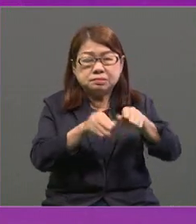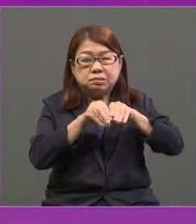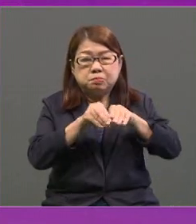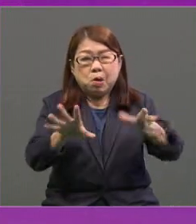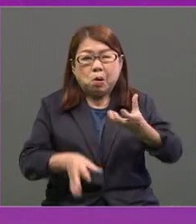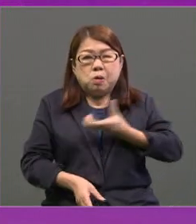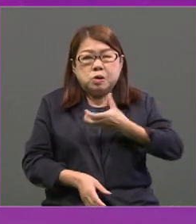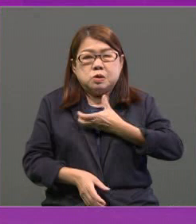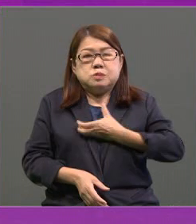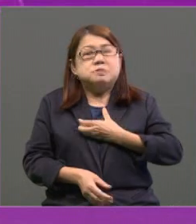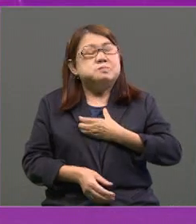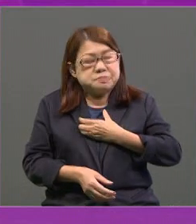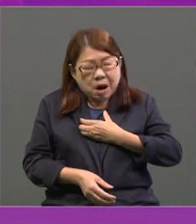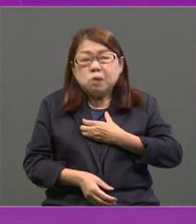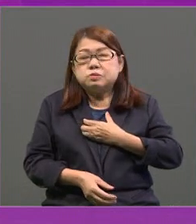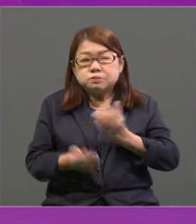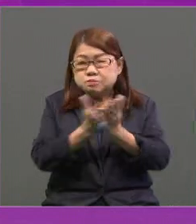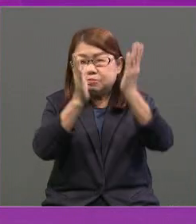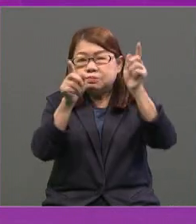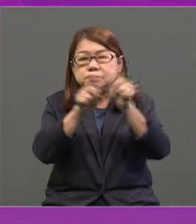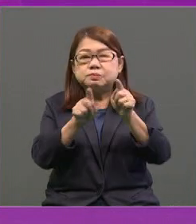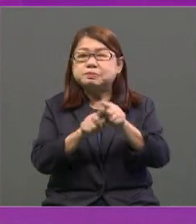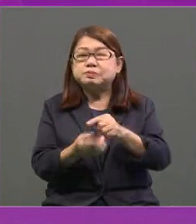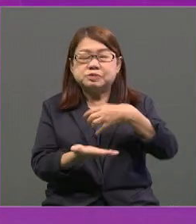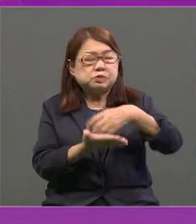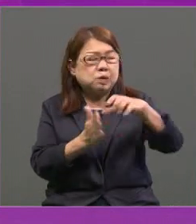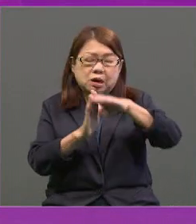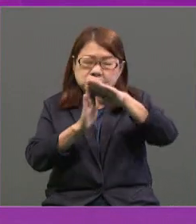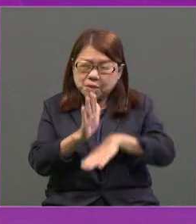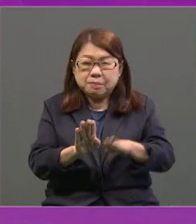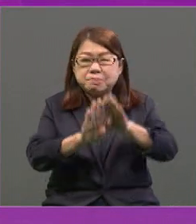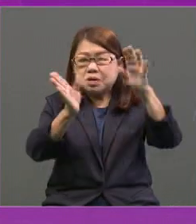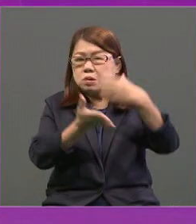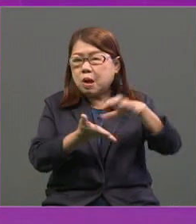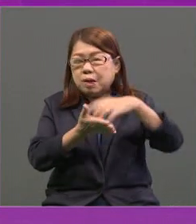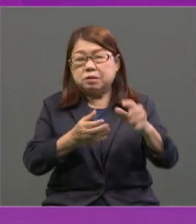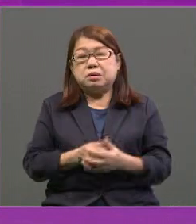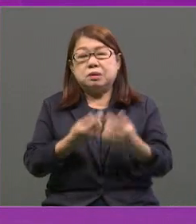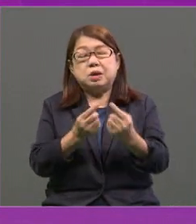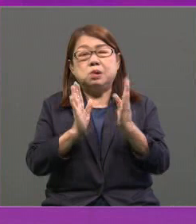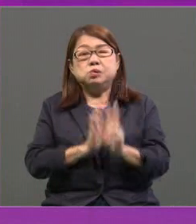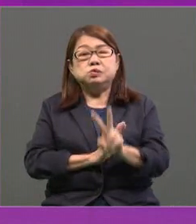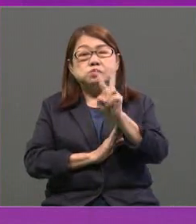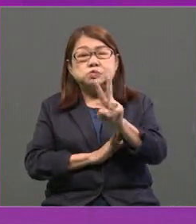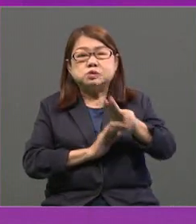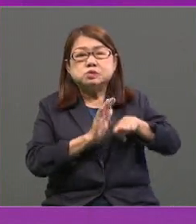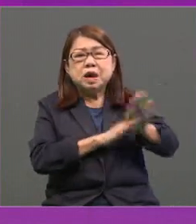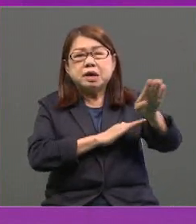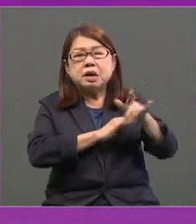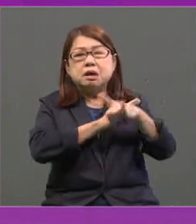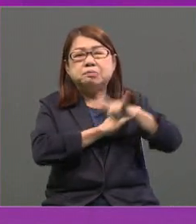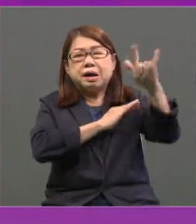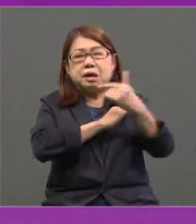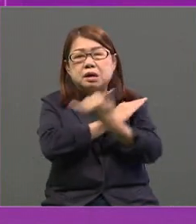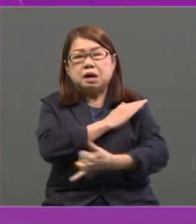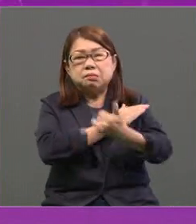ข้อความมาให้ข้อมูลใช่เธอก็เลยออกมาเปิดโปงให้ข้อมูลเรื่องนี้ปรากฏว่า 2คนนี้ชิงหนีไปก่อนเลยนะทีนี้